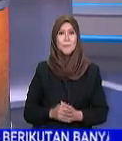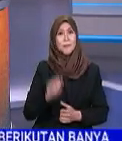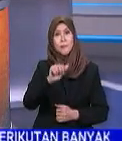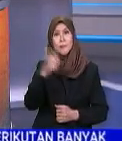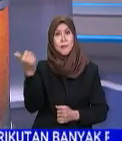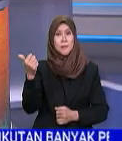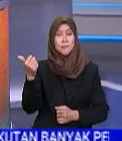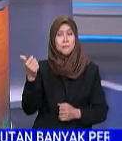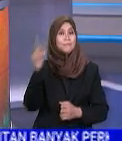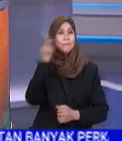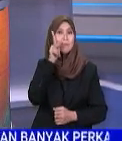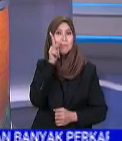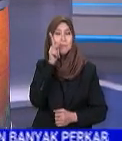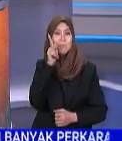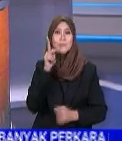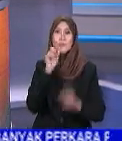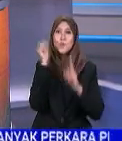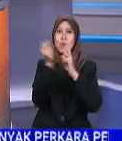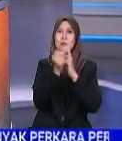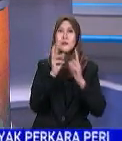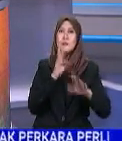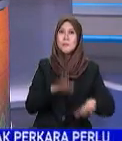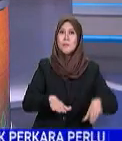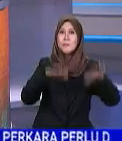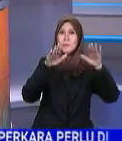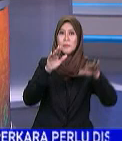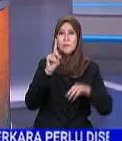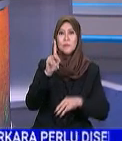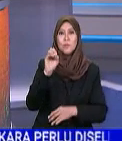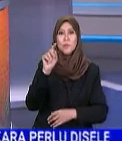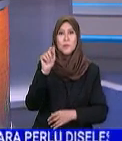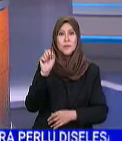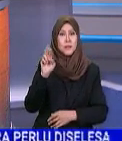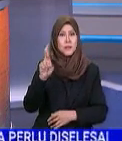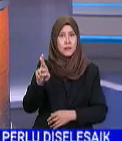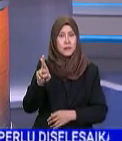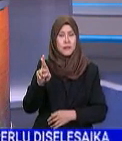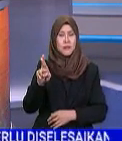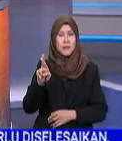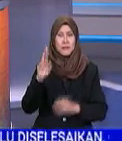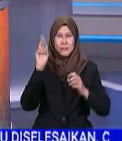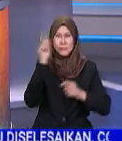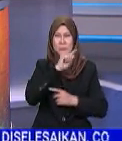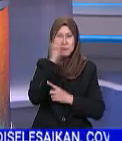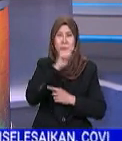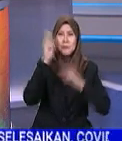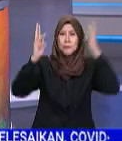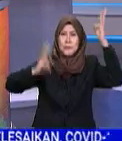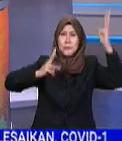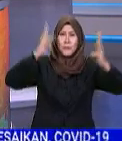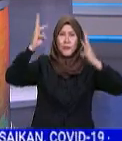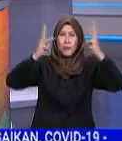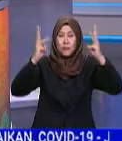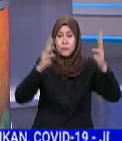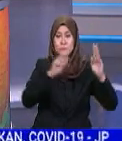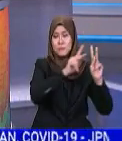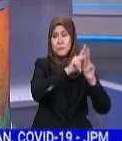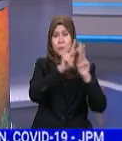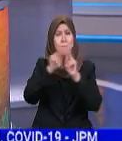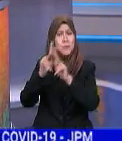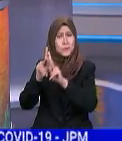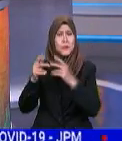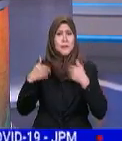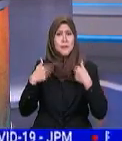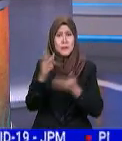Lain pula di Kedah, situasi banjir di daerah Kota Star dilihat semakin membimbangkan. Selain kawasan perkampungan,